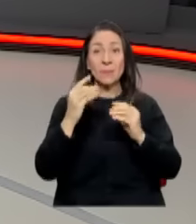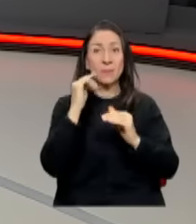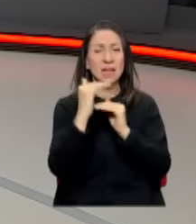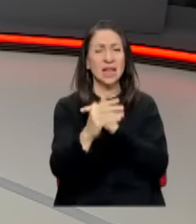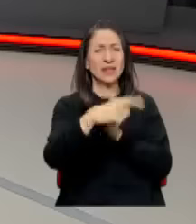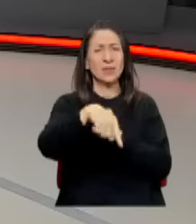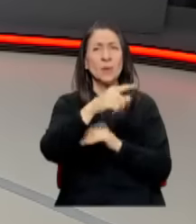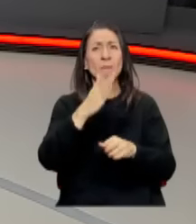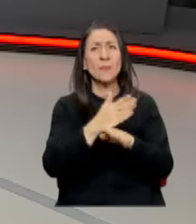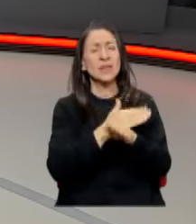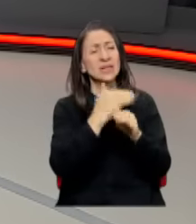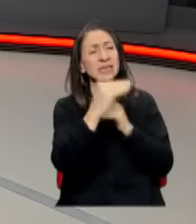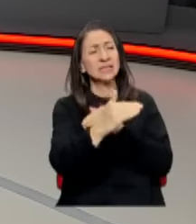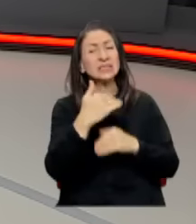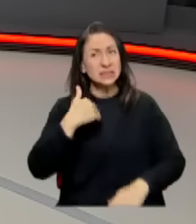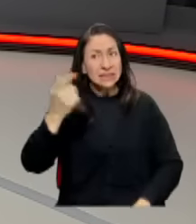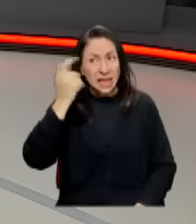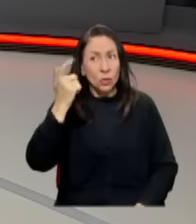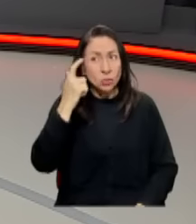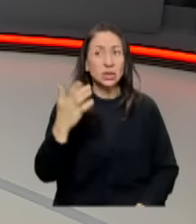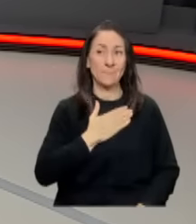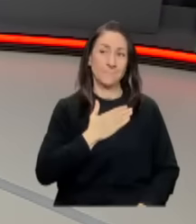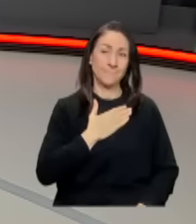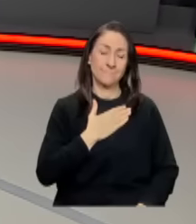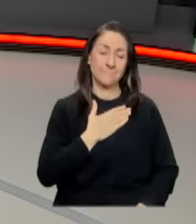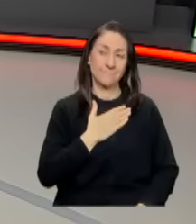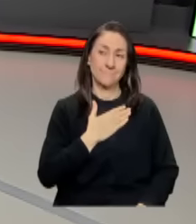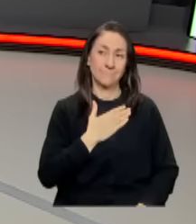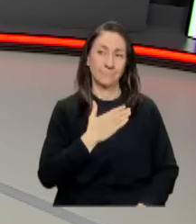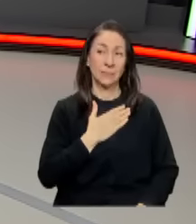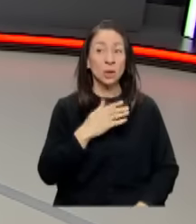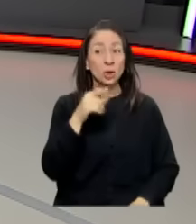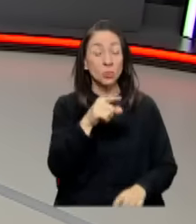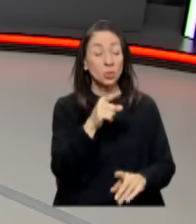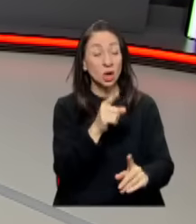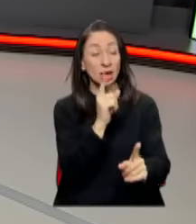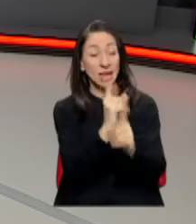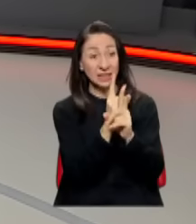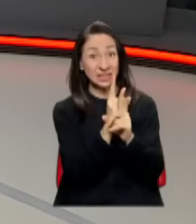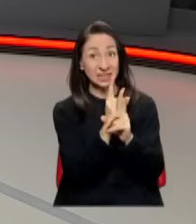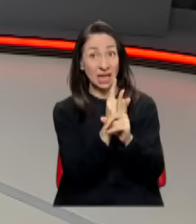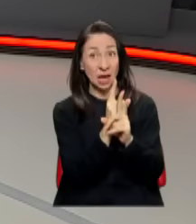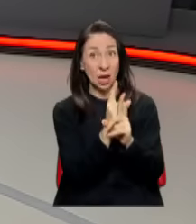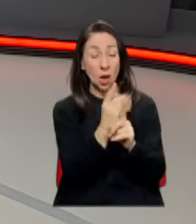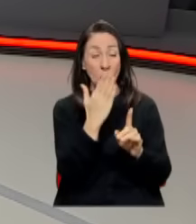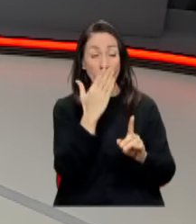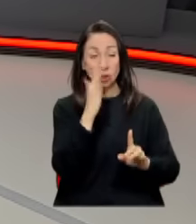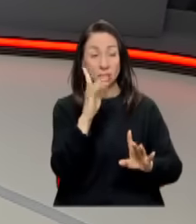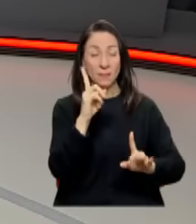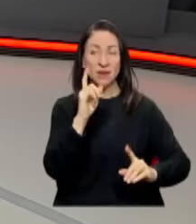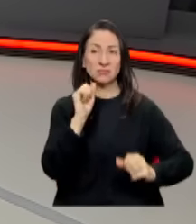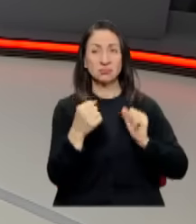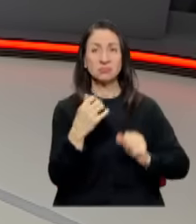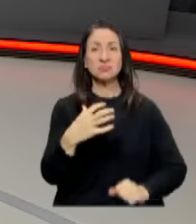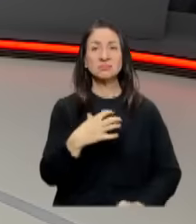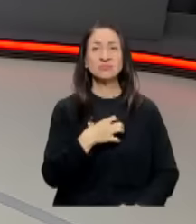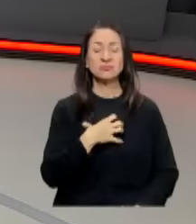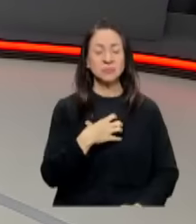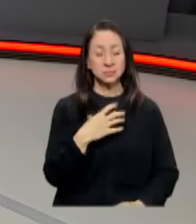milletimin, memleketimin insanını tanıyorsam bunun karşısında orijinal bir tavır takınır. O da